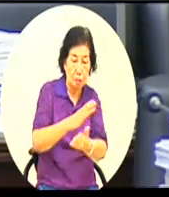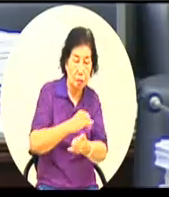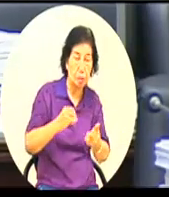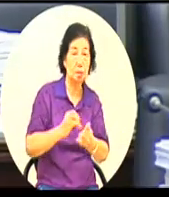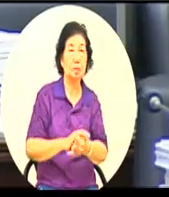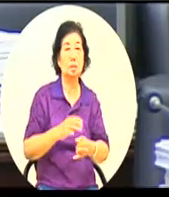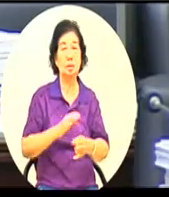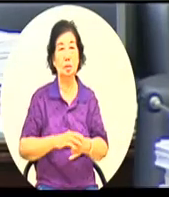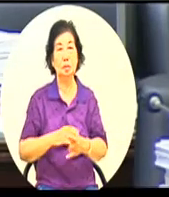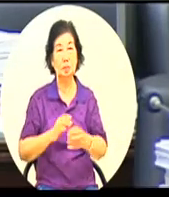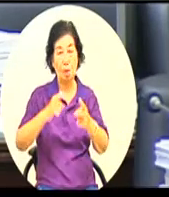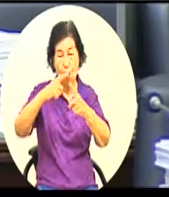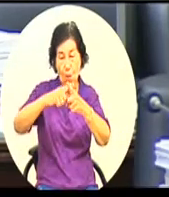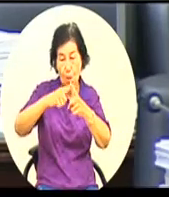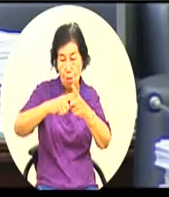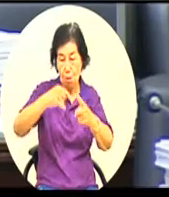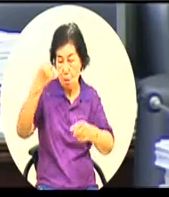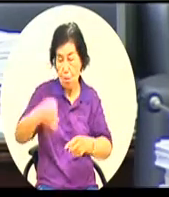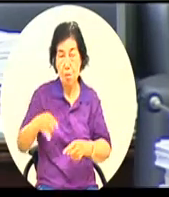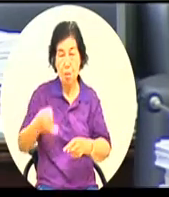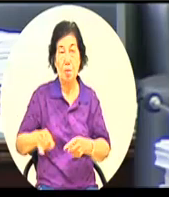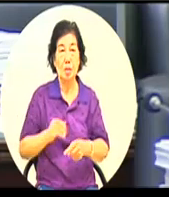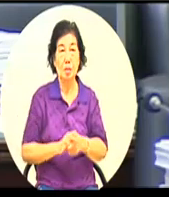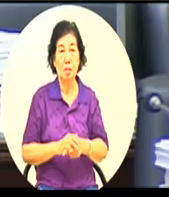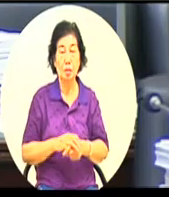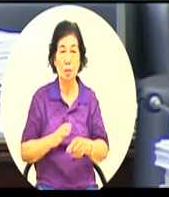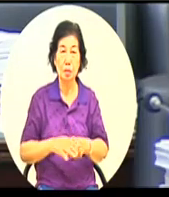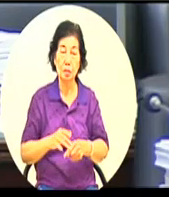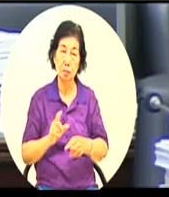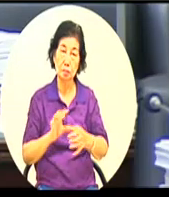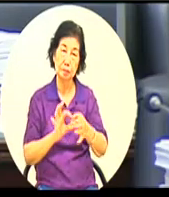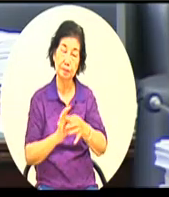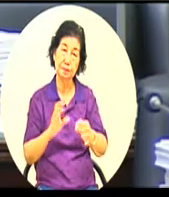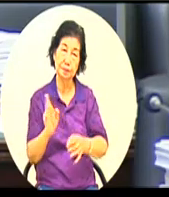底？重点伫底？你敢知影？